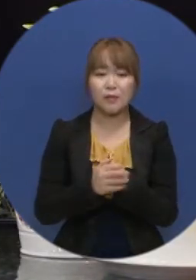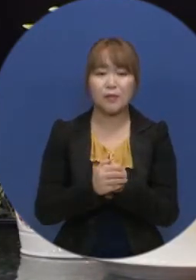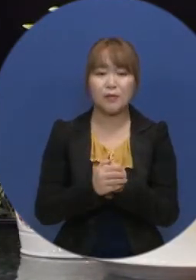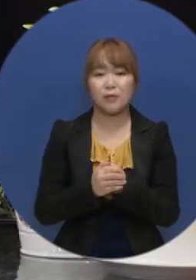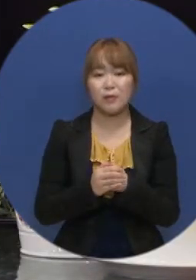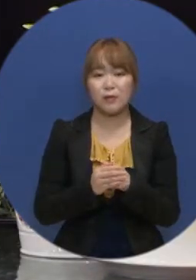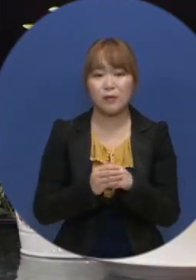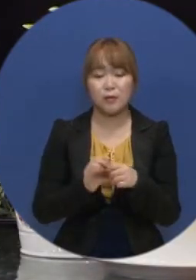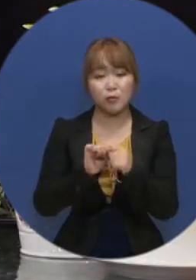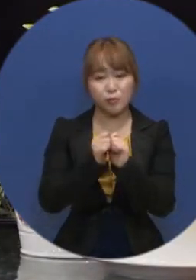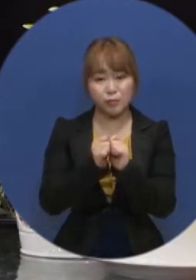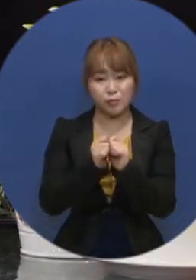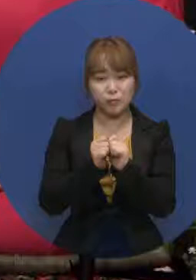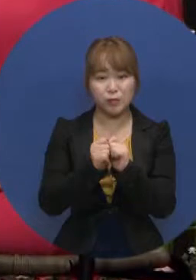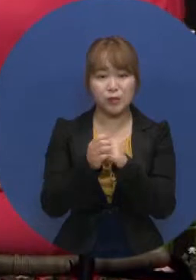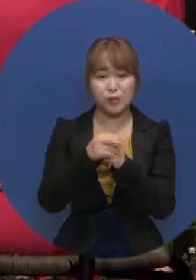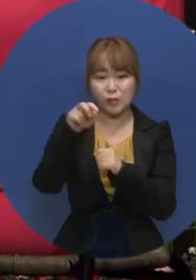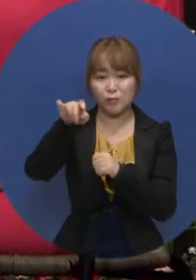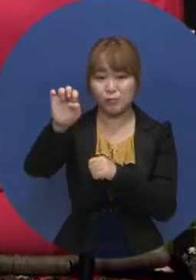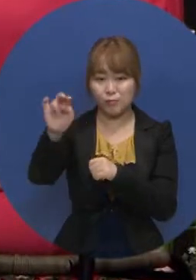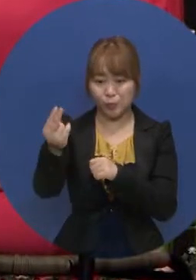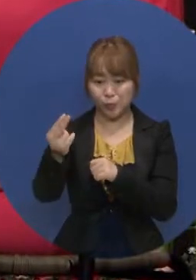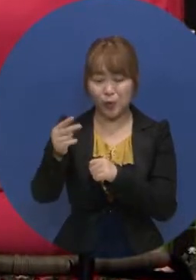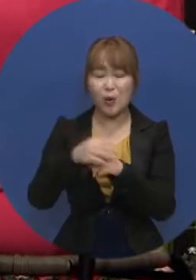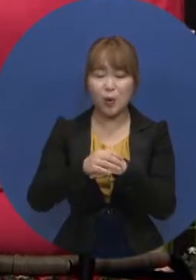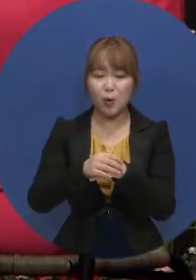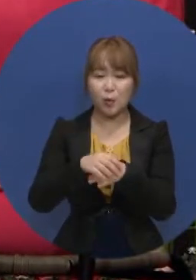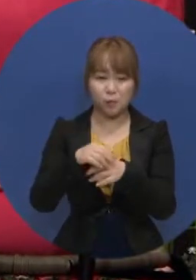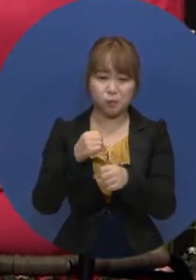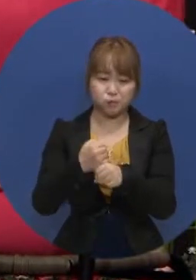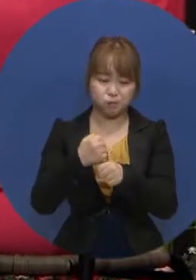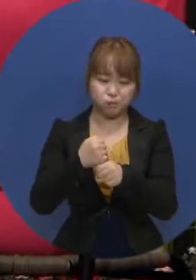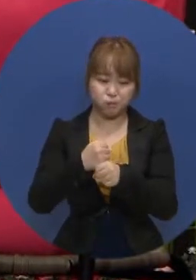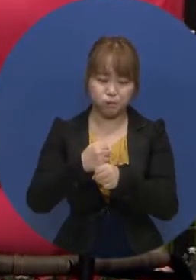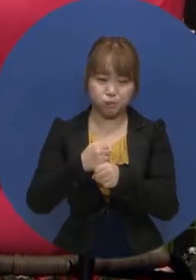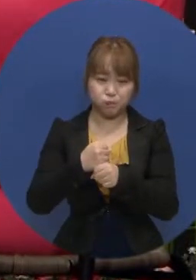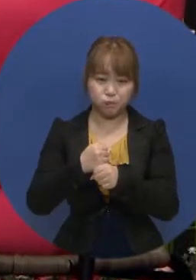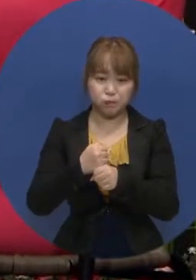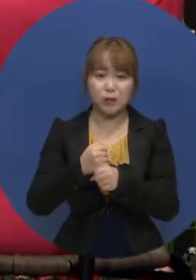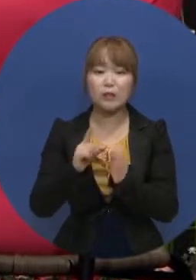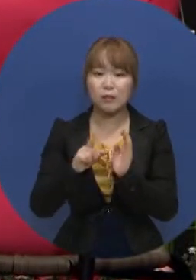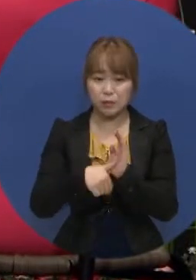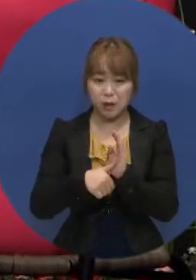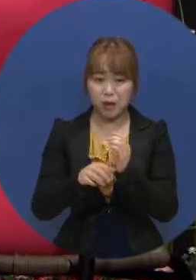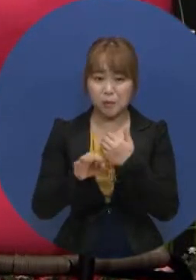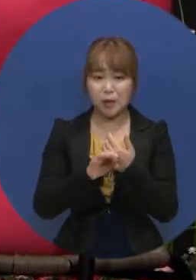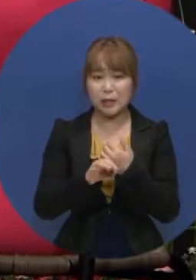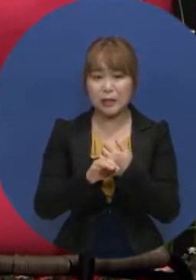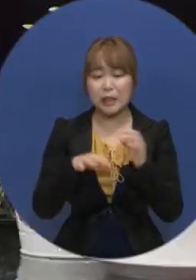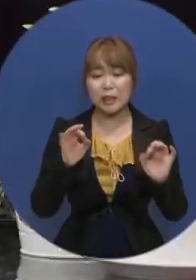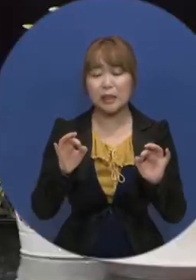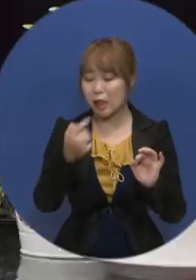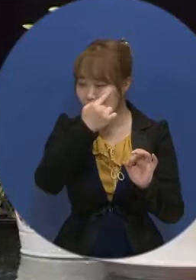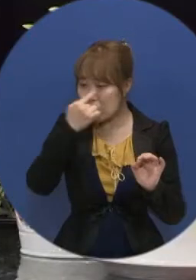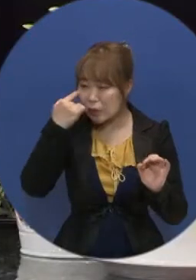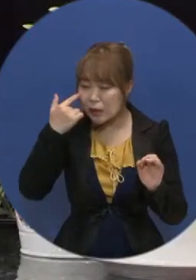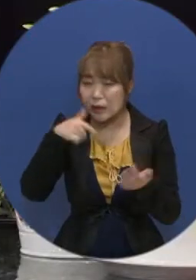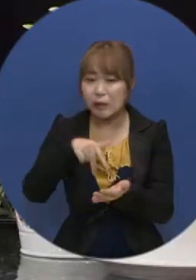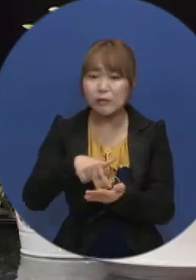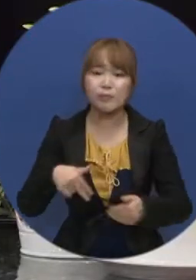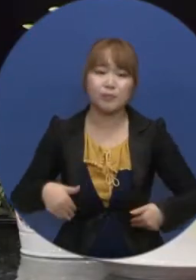그 수표를 발행했습니다. 네네. 은행 수표를 발행하게 되면은 은행에 보증을 써야 되는데